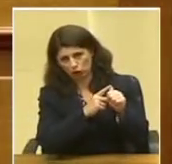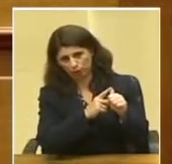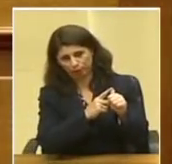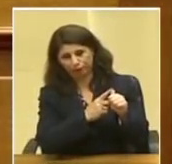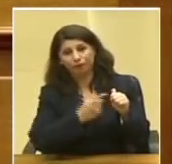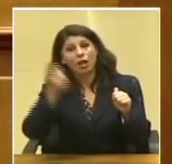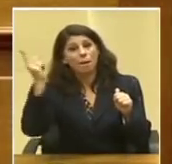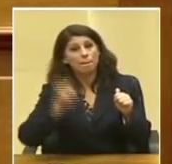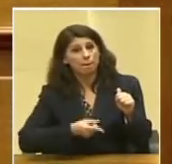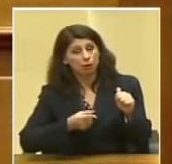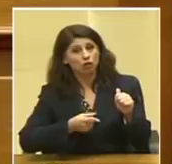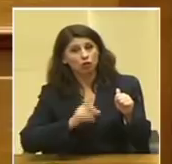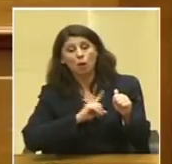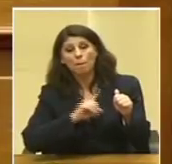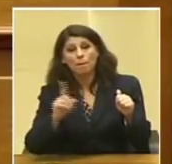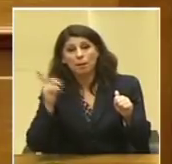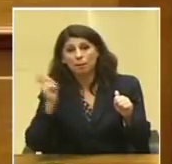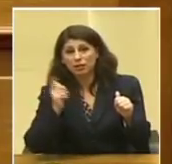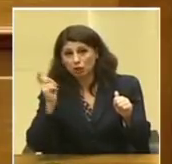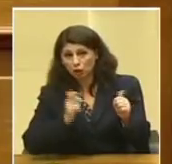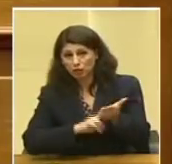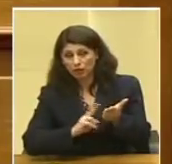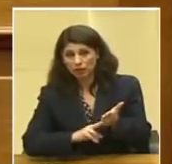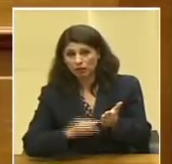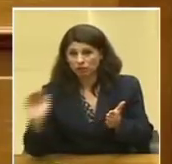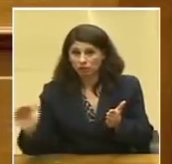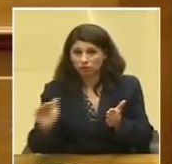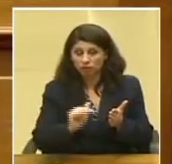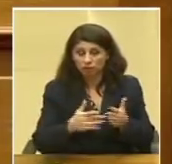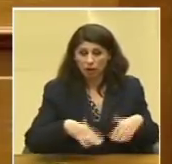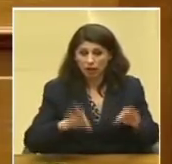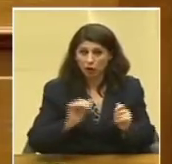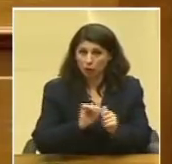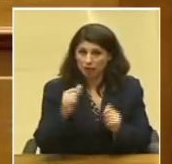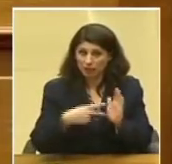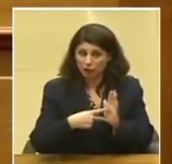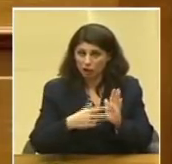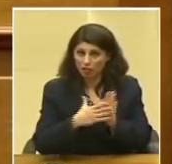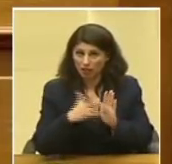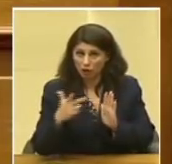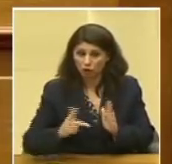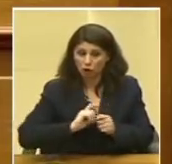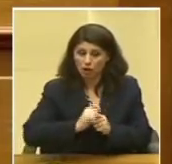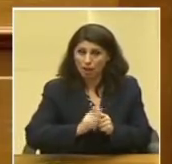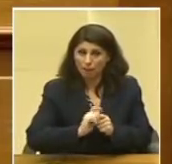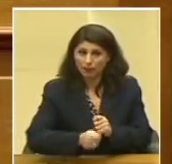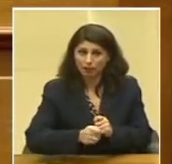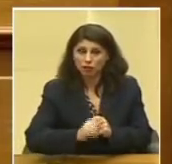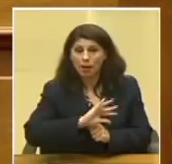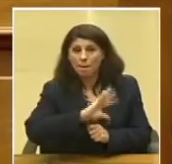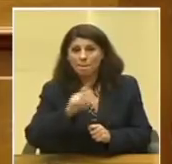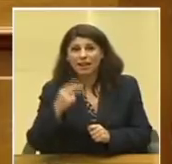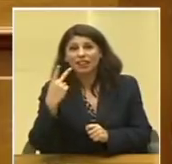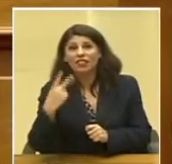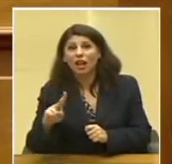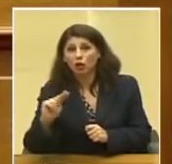ποσοστό των μη μισθωτών ασφαλισμένων που κλήθηκαν τους πρώτους μήνες το 2018 να πληρώσουν εισφορές μέχρι 200 ευρώ